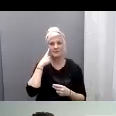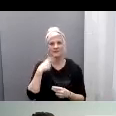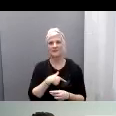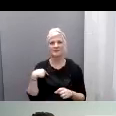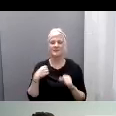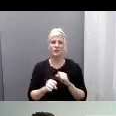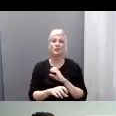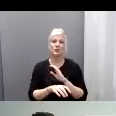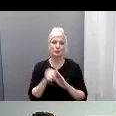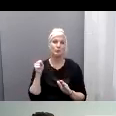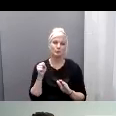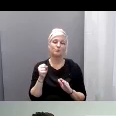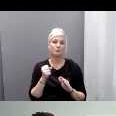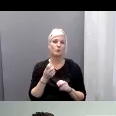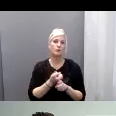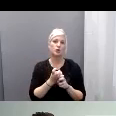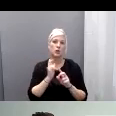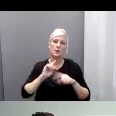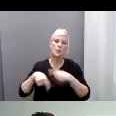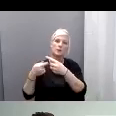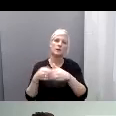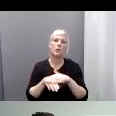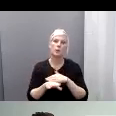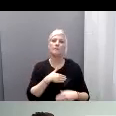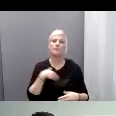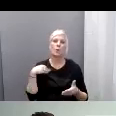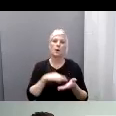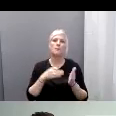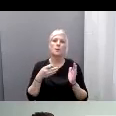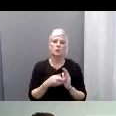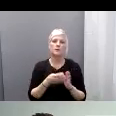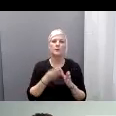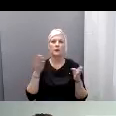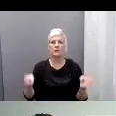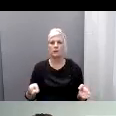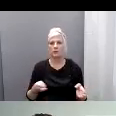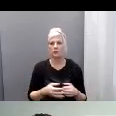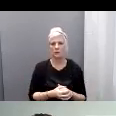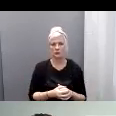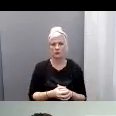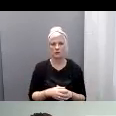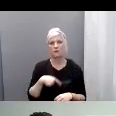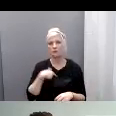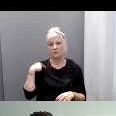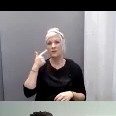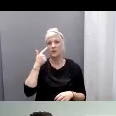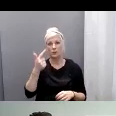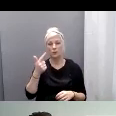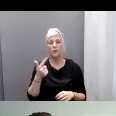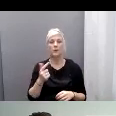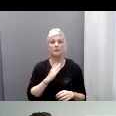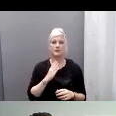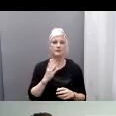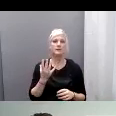ska ta vidare under projektets fortsatta gång. Eftersom vi tror att det kan finnas en